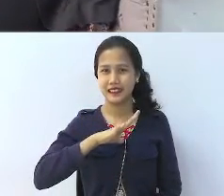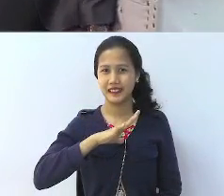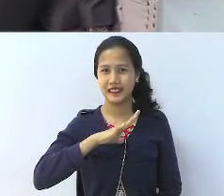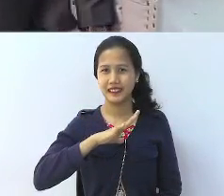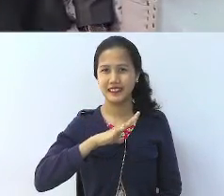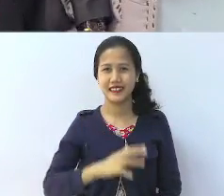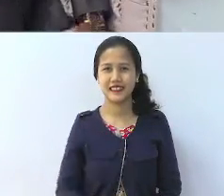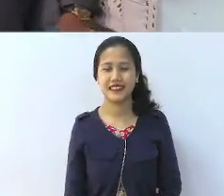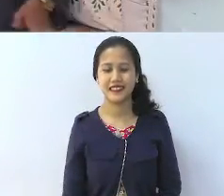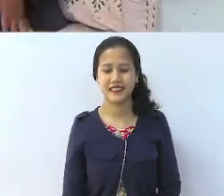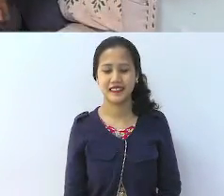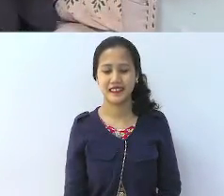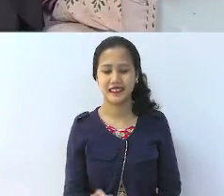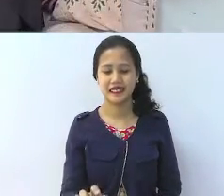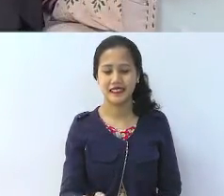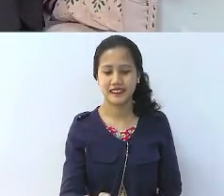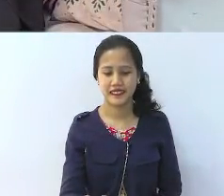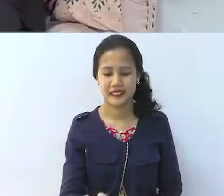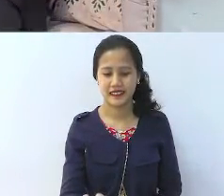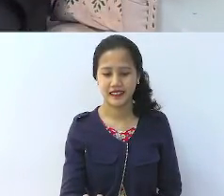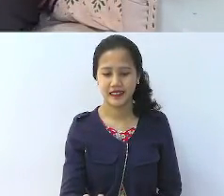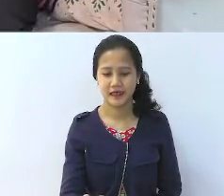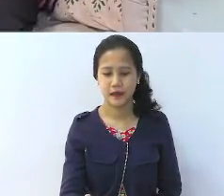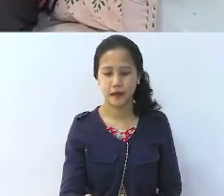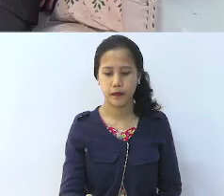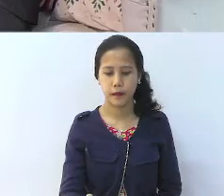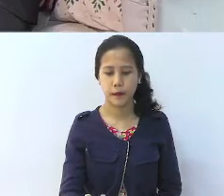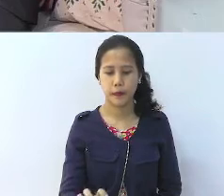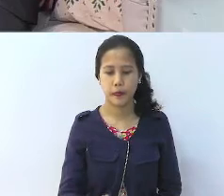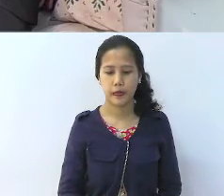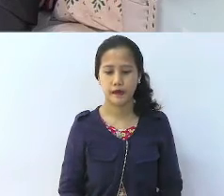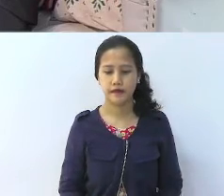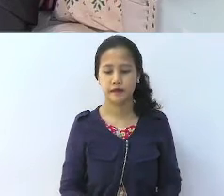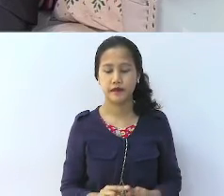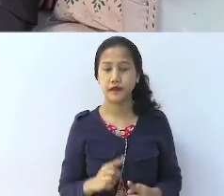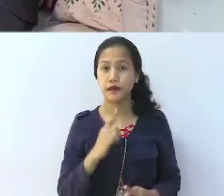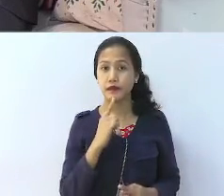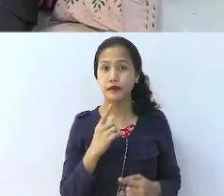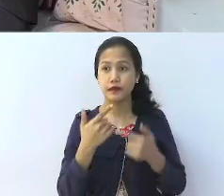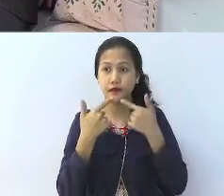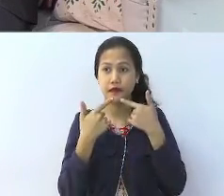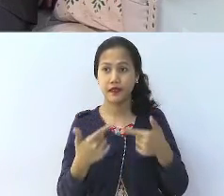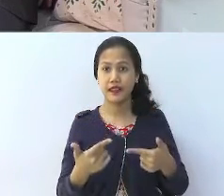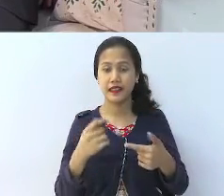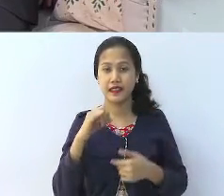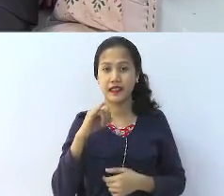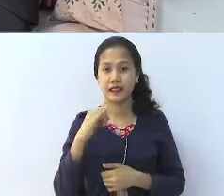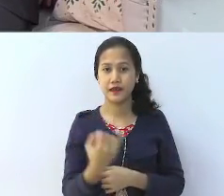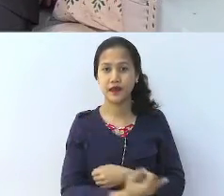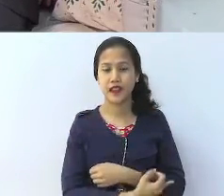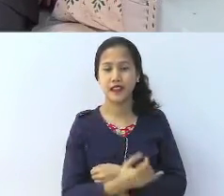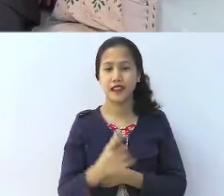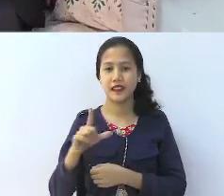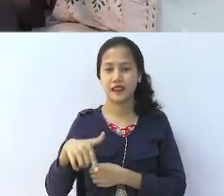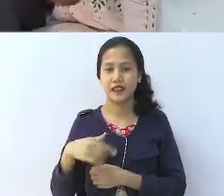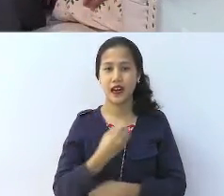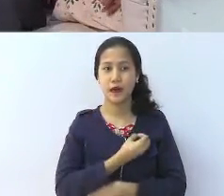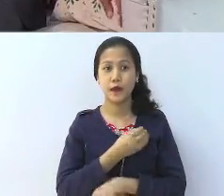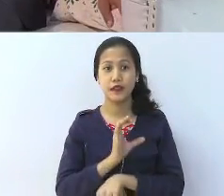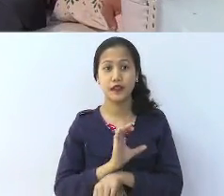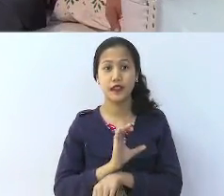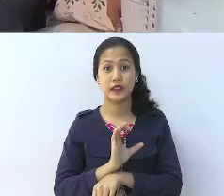Anyway... mga senior citizens. Yan, oo. Yung ano mo, huwag mo kakalimutan, yung Growing Baptist Growing Ladies.